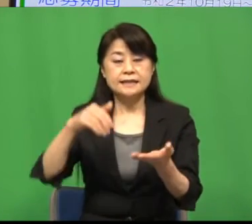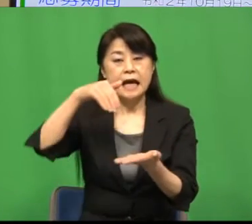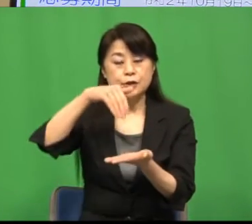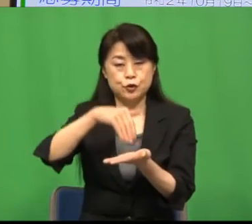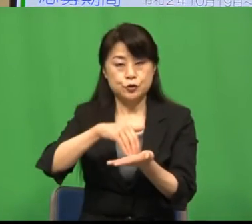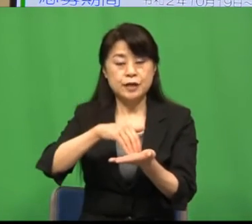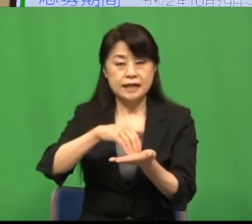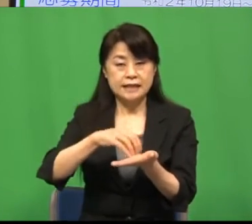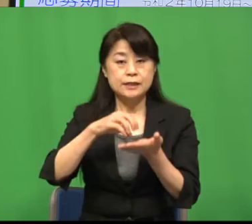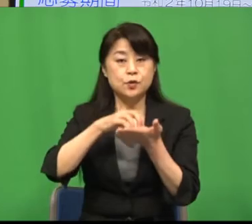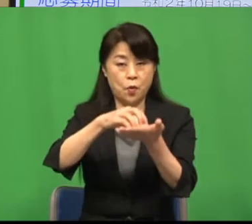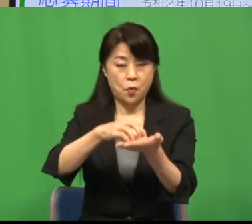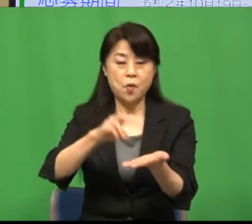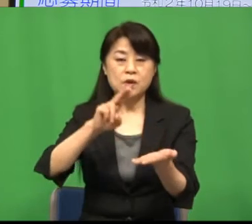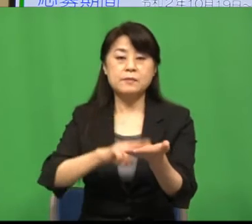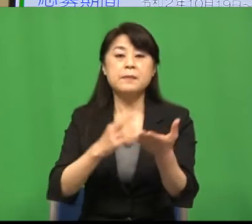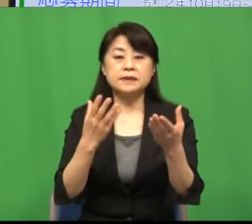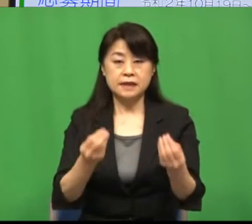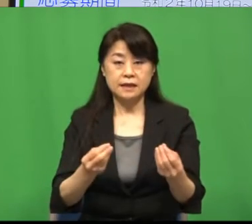したものです。